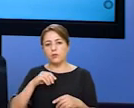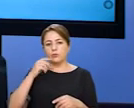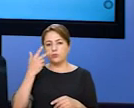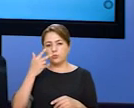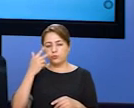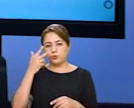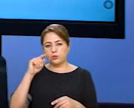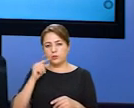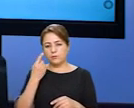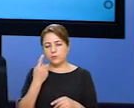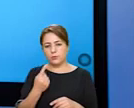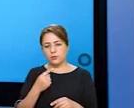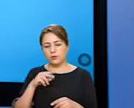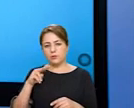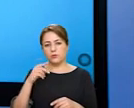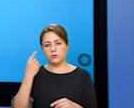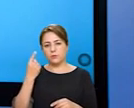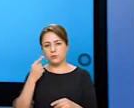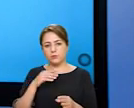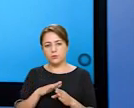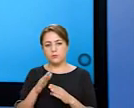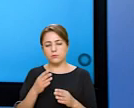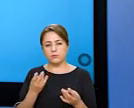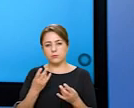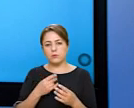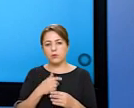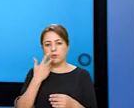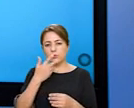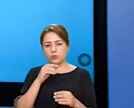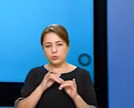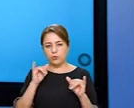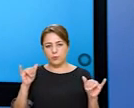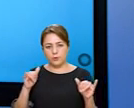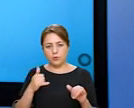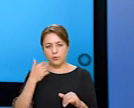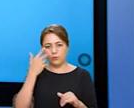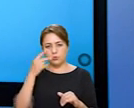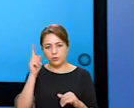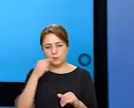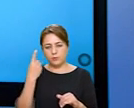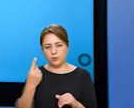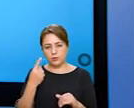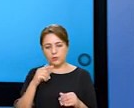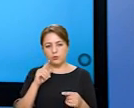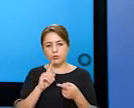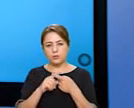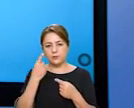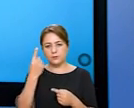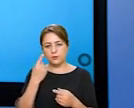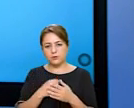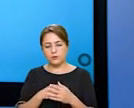ning o'rniga 1 qo'yishimiz kerak. Demak, 3 ni ko'paytiramiz 3/1 ga qo'shamiz 1